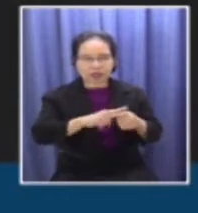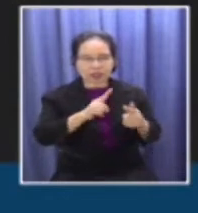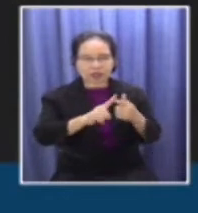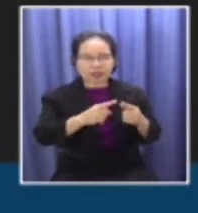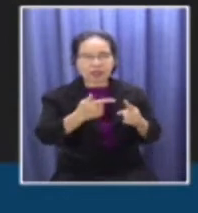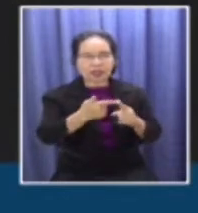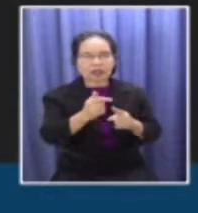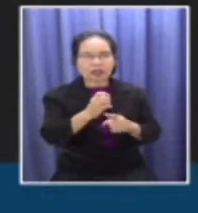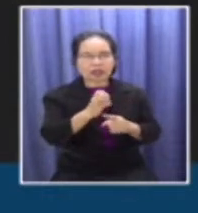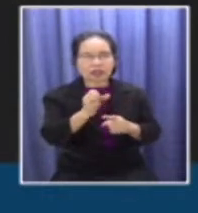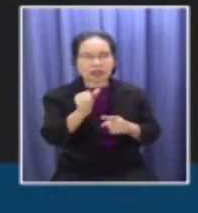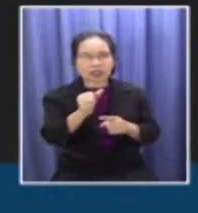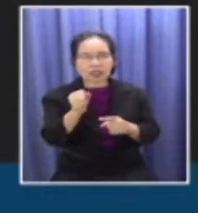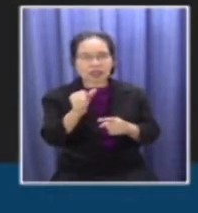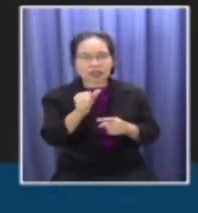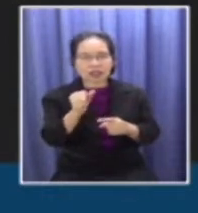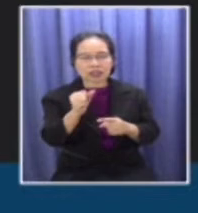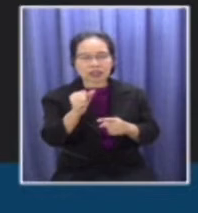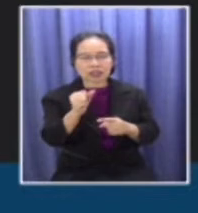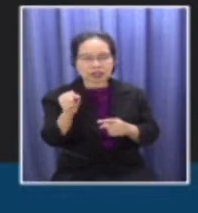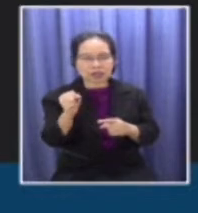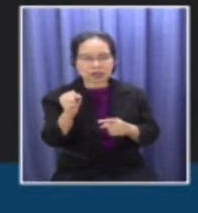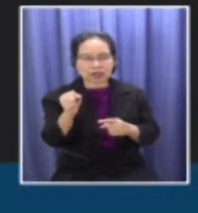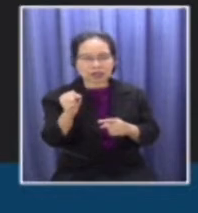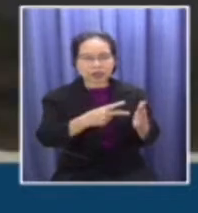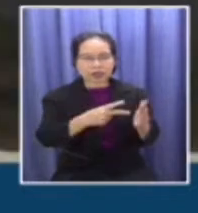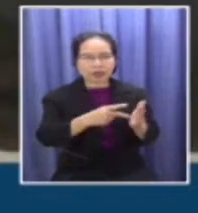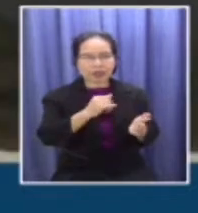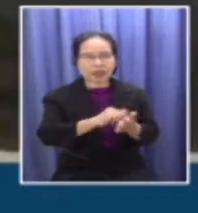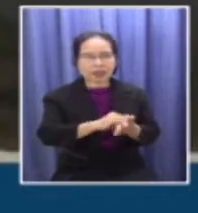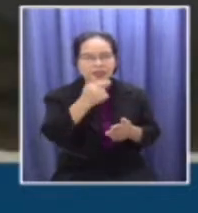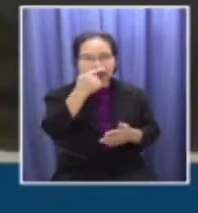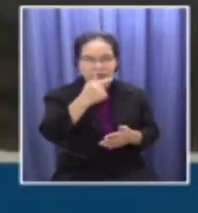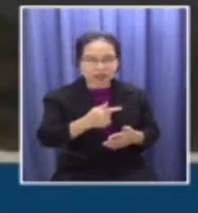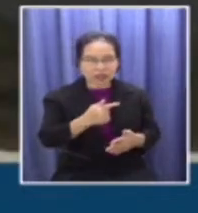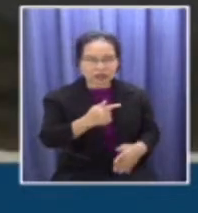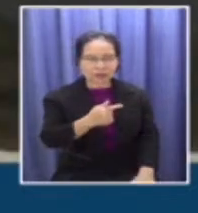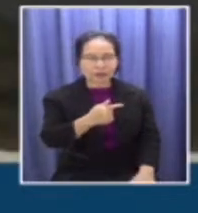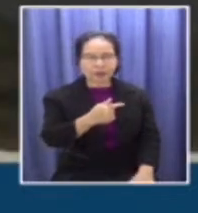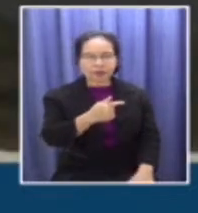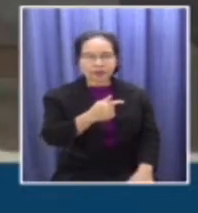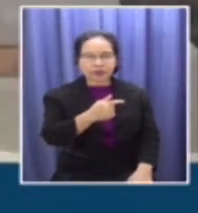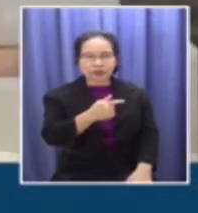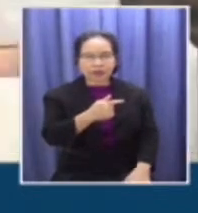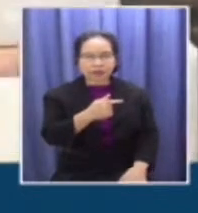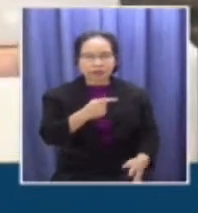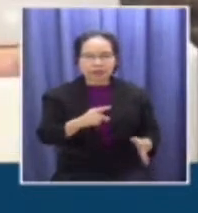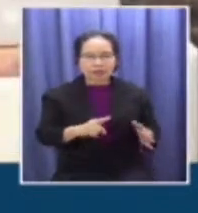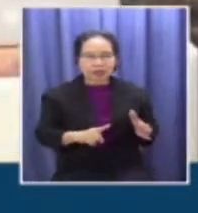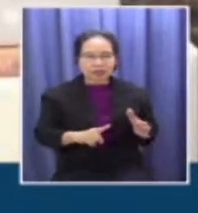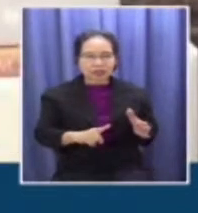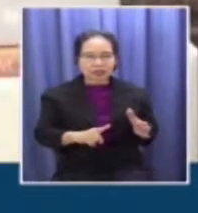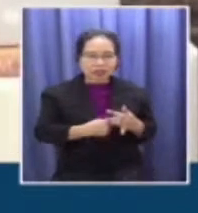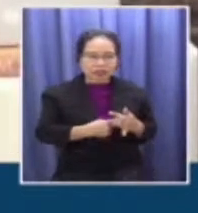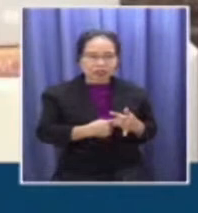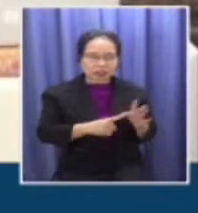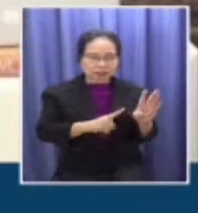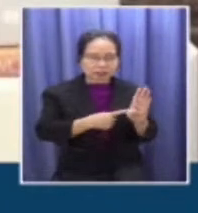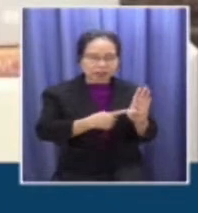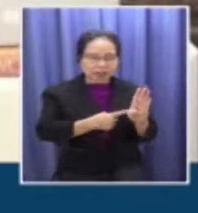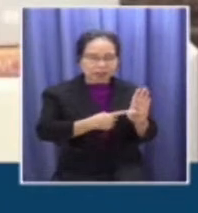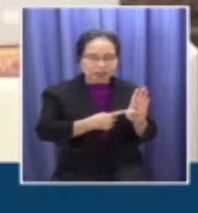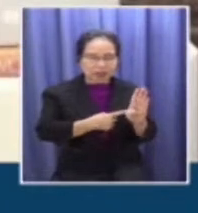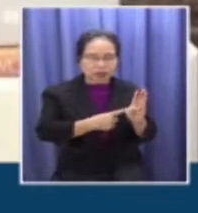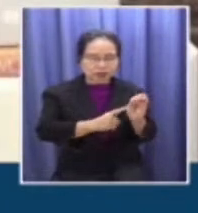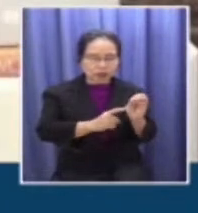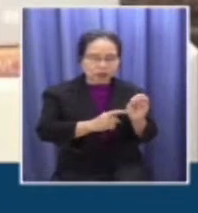atwerɛ ewiase nneɔma gum na hu baabi a yefiri. Baabi a ewiase no hyɛ ase Genesis or Greek kasa